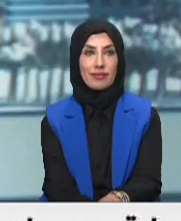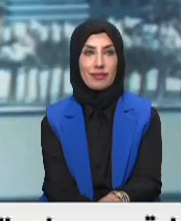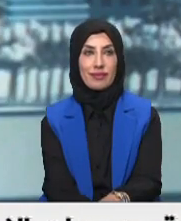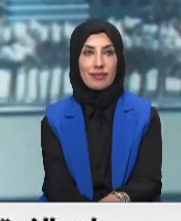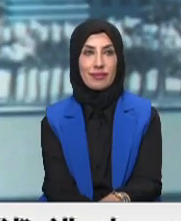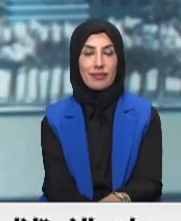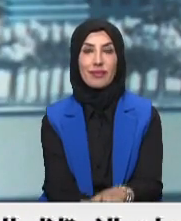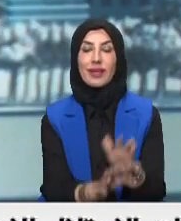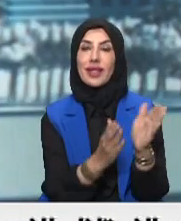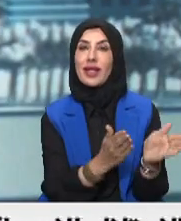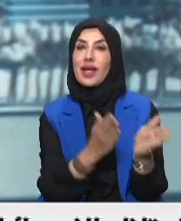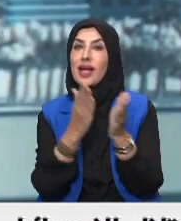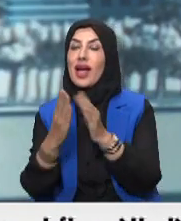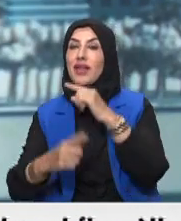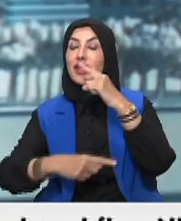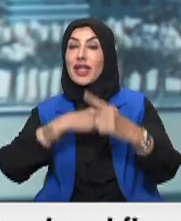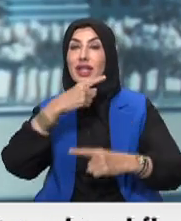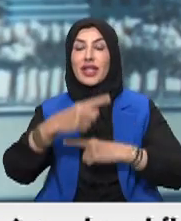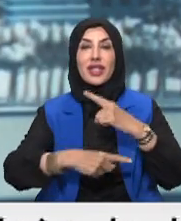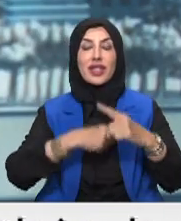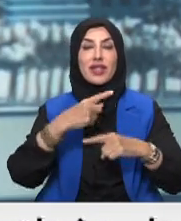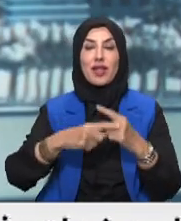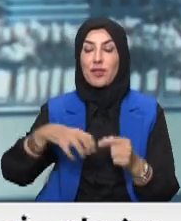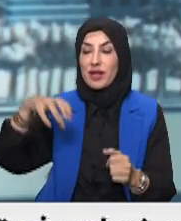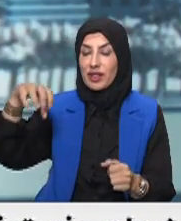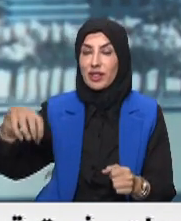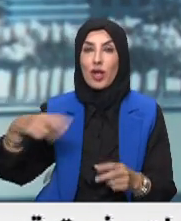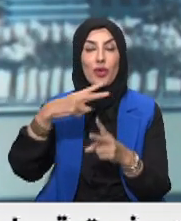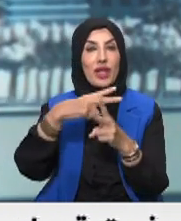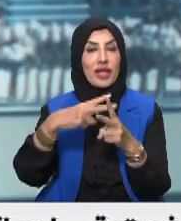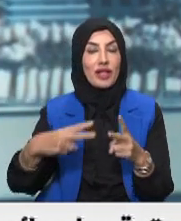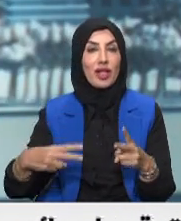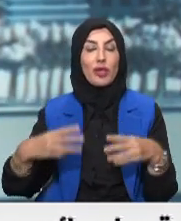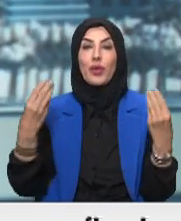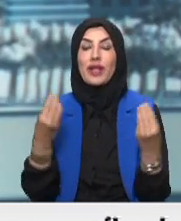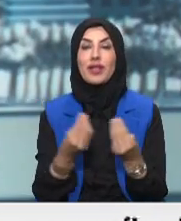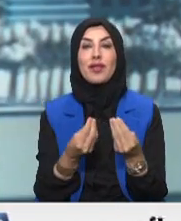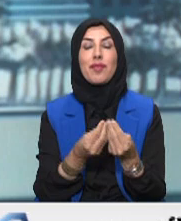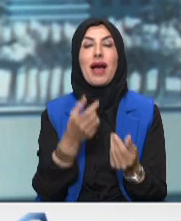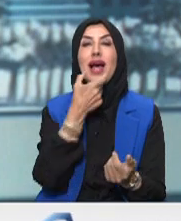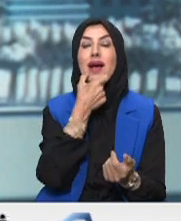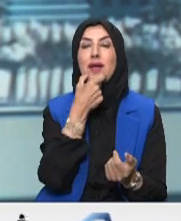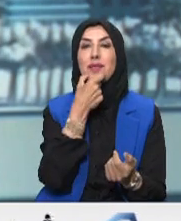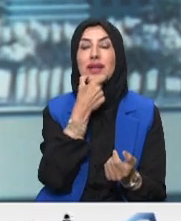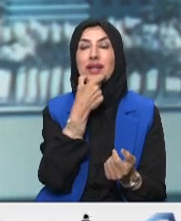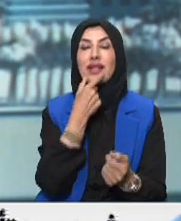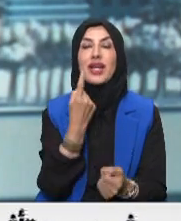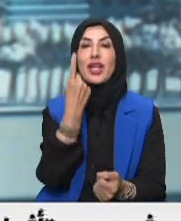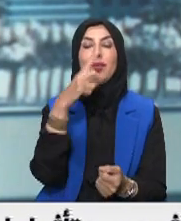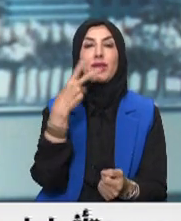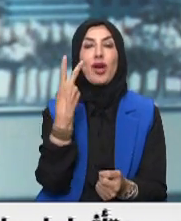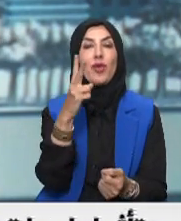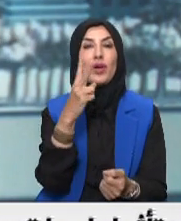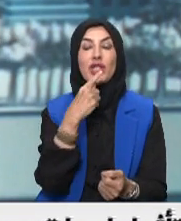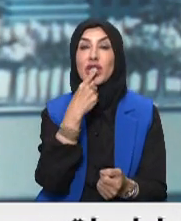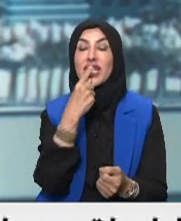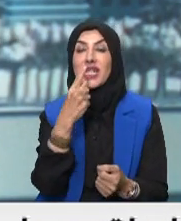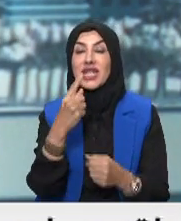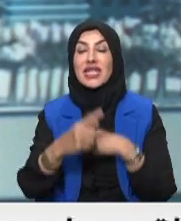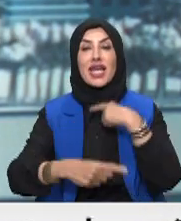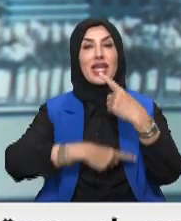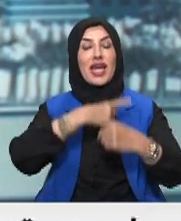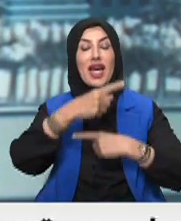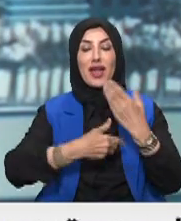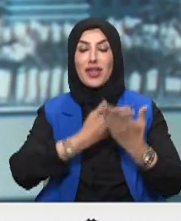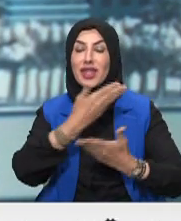مواكبه لاحتفال دوله الكويت وبريطانيا بمرور 125 عاما على انطلاق العلاقات التاريخيه بين